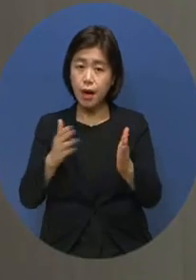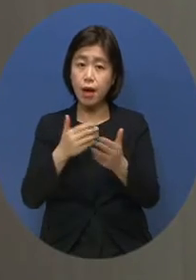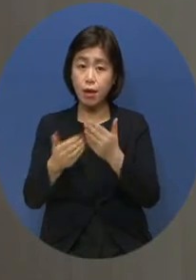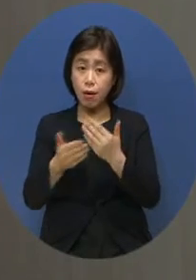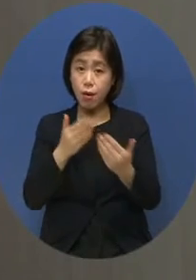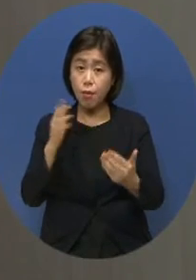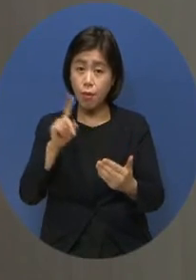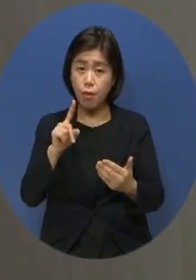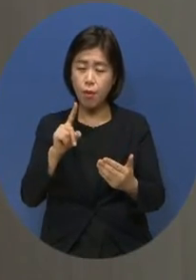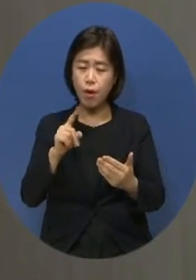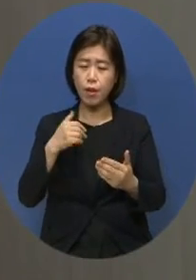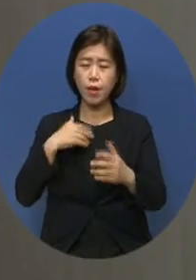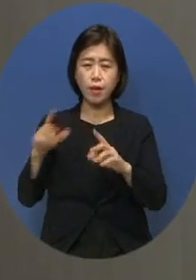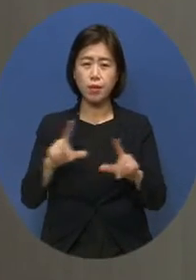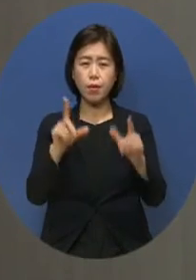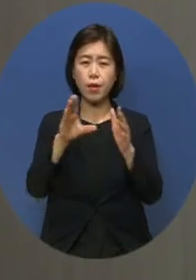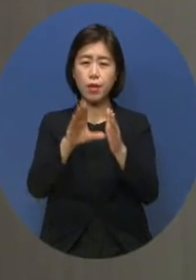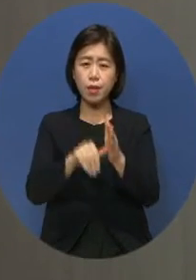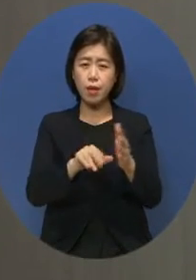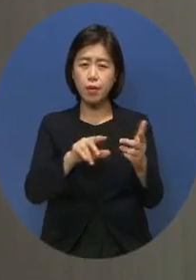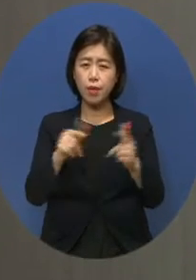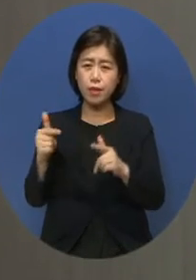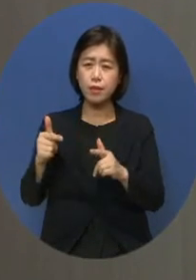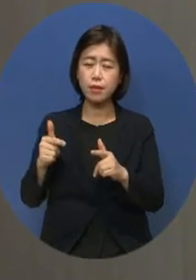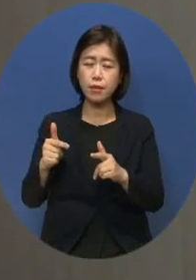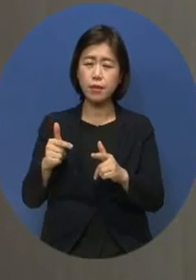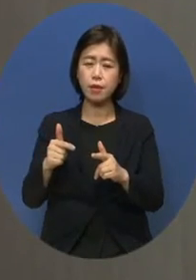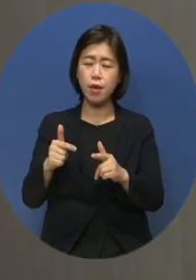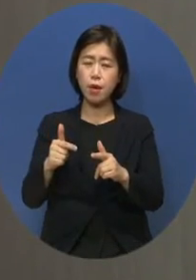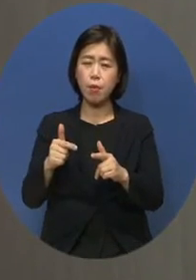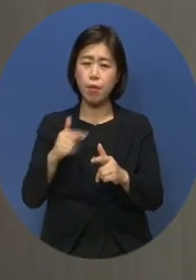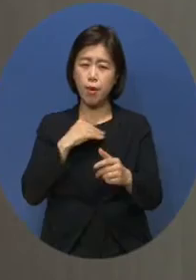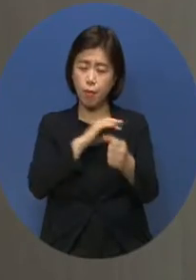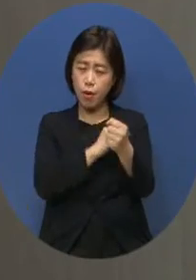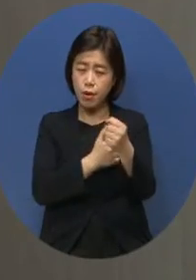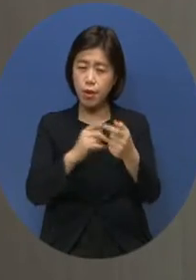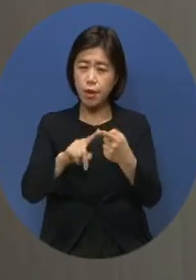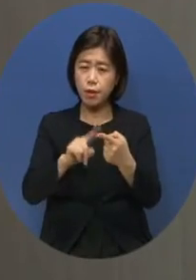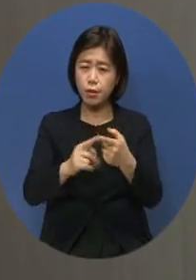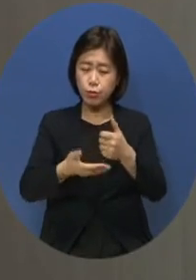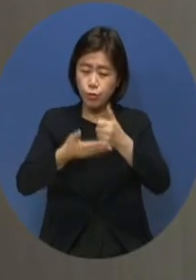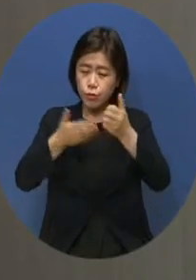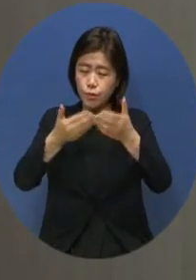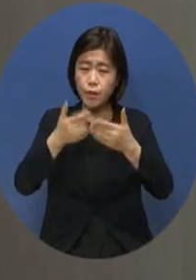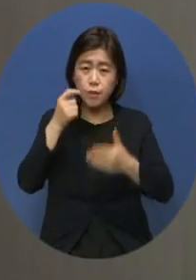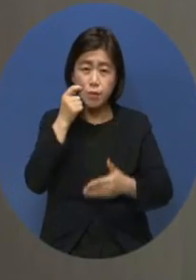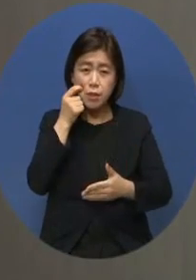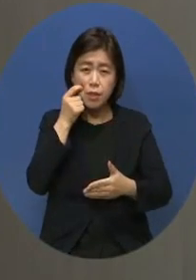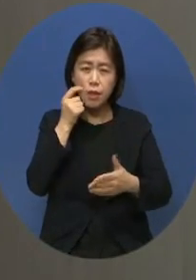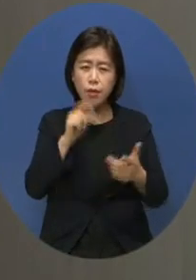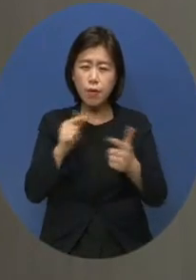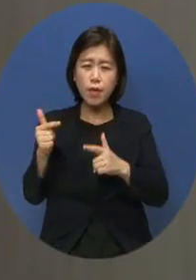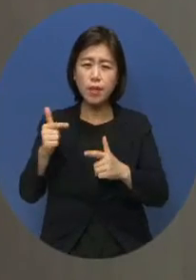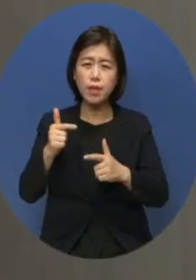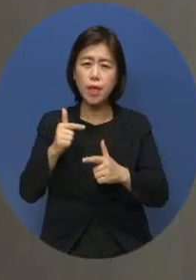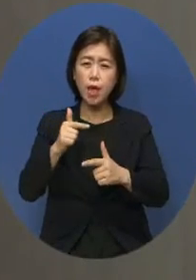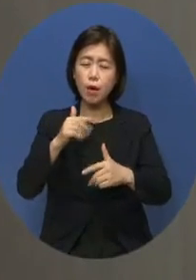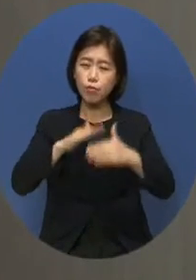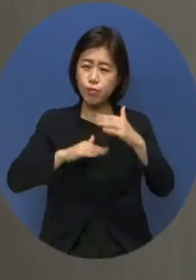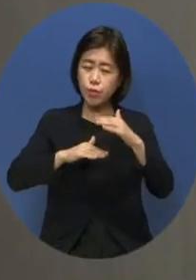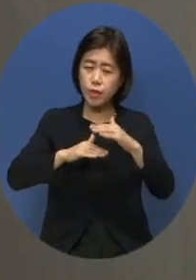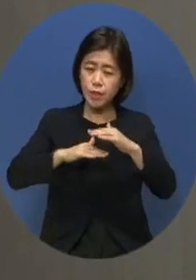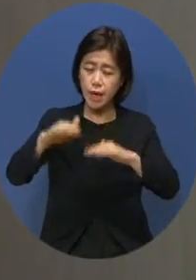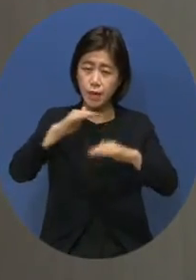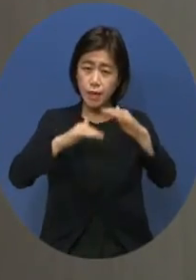경험들, 부당한 차별을 받았던 경험들, 권리를 존중받지 못했다고 느꼈던 경험들이 쌓여서 사실은 동력이 되는